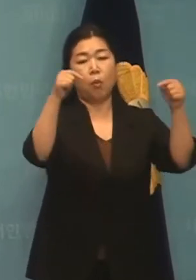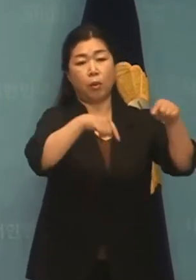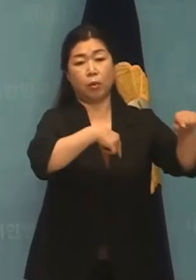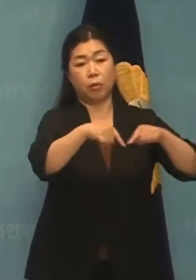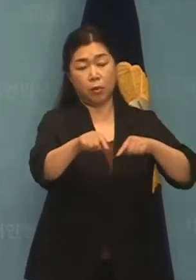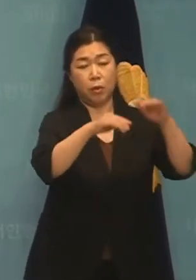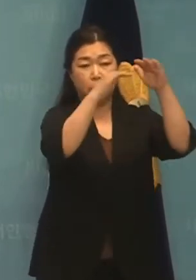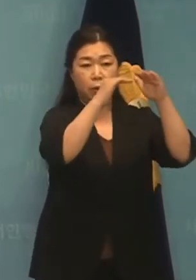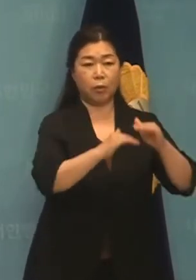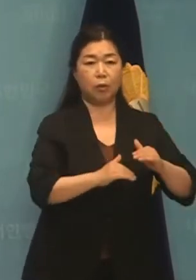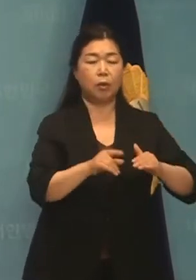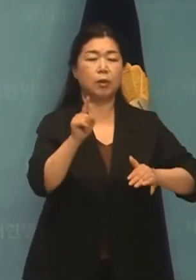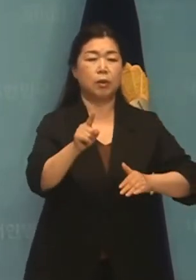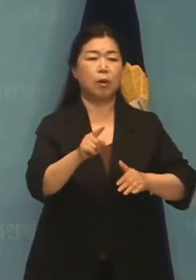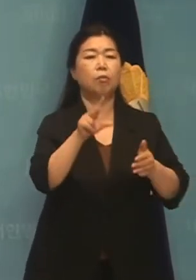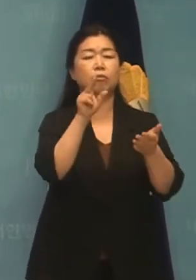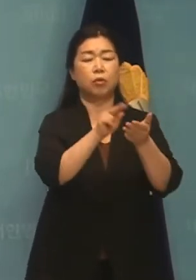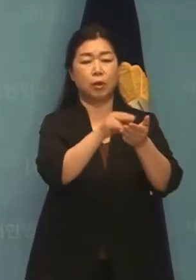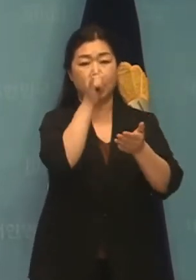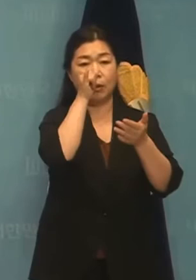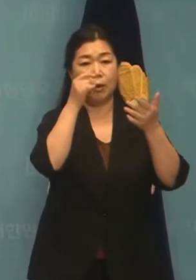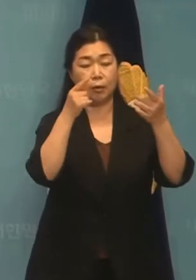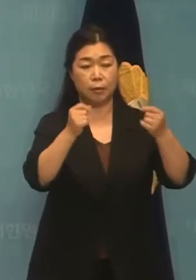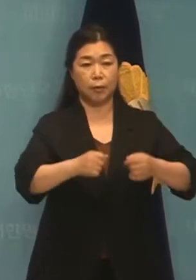기조에도 긴종을 울렸습니다.